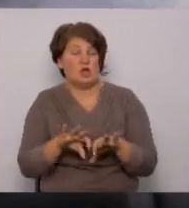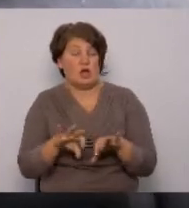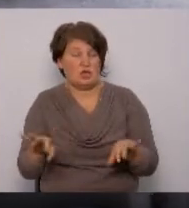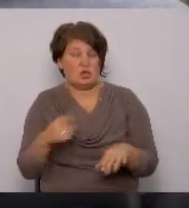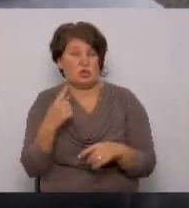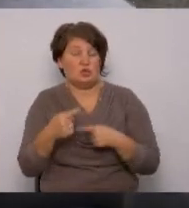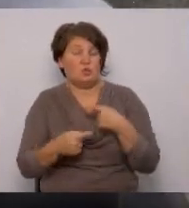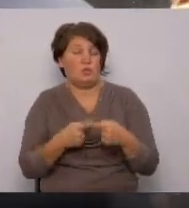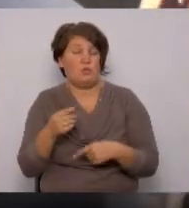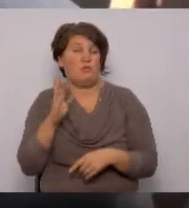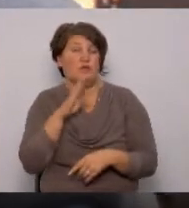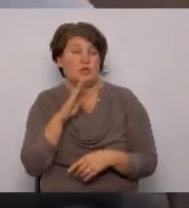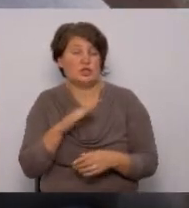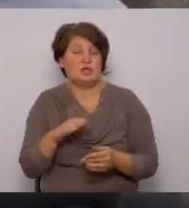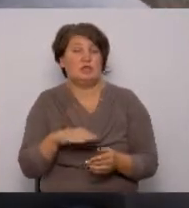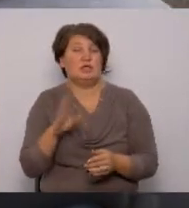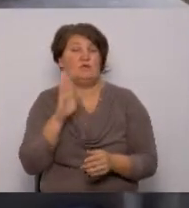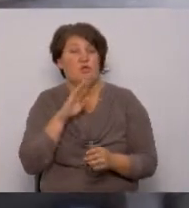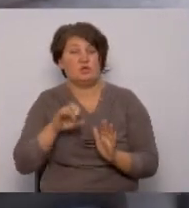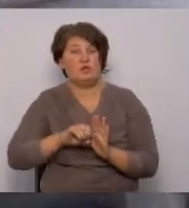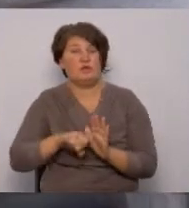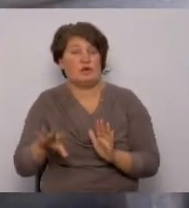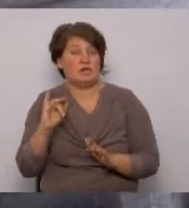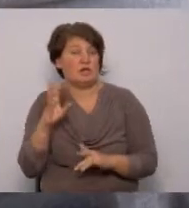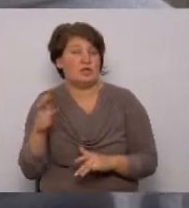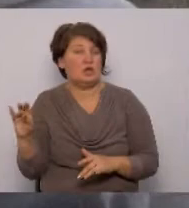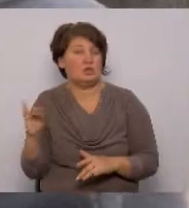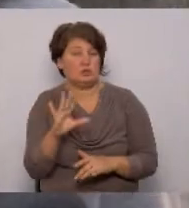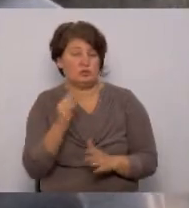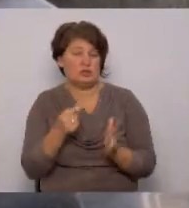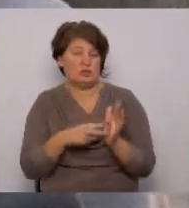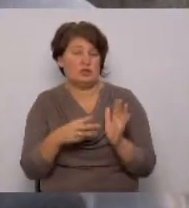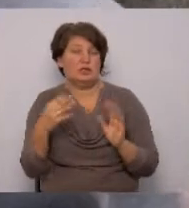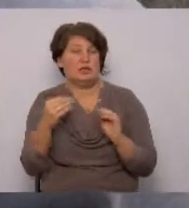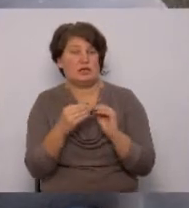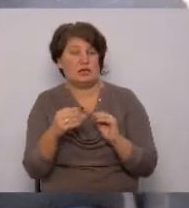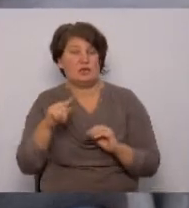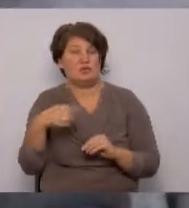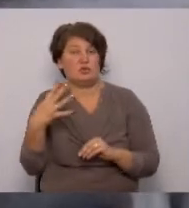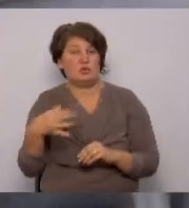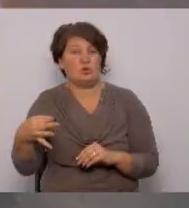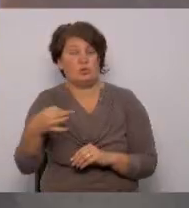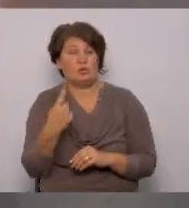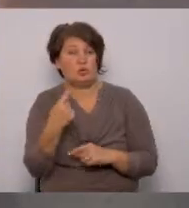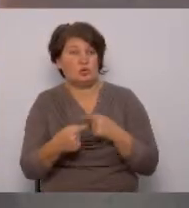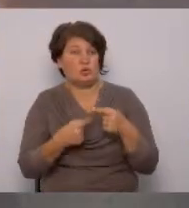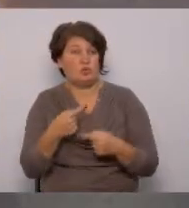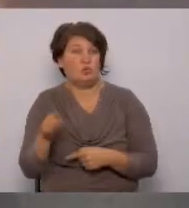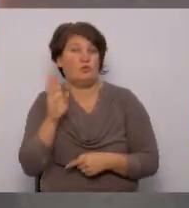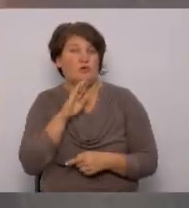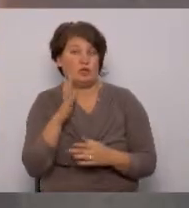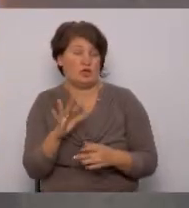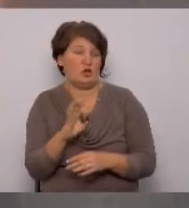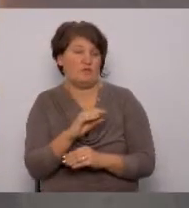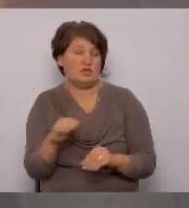кубометр води, і на централізоване водовідведення буде становити 10 гривень 40 копійок за 1 кубометр води. Уже є офіційно